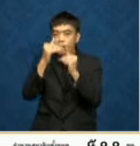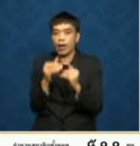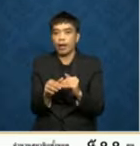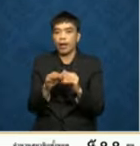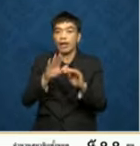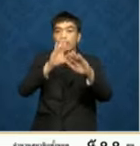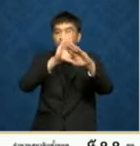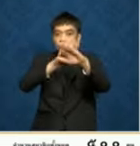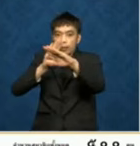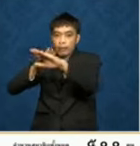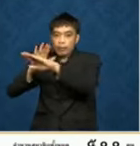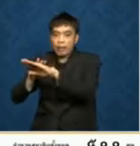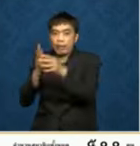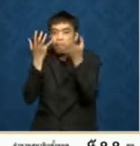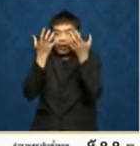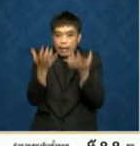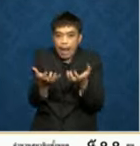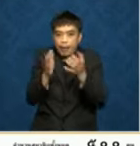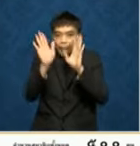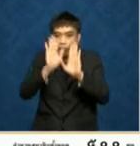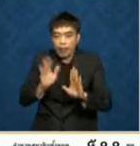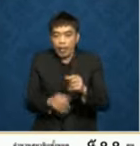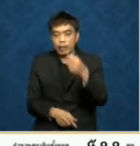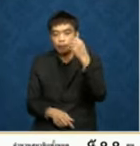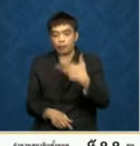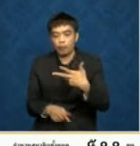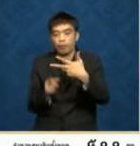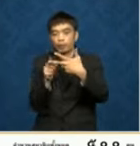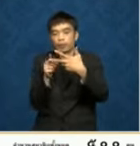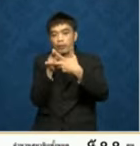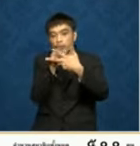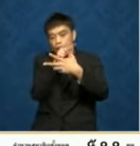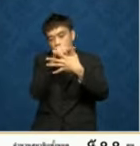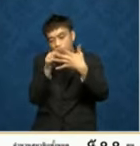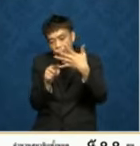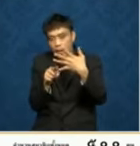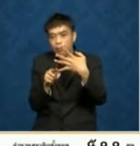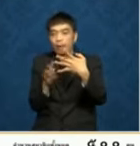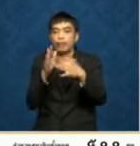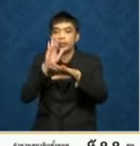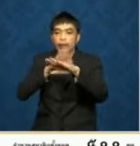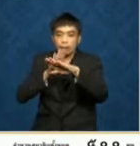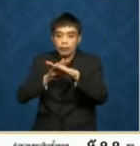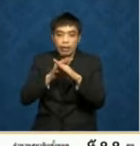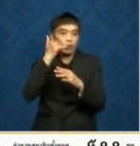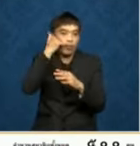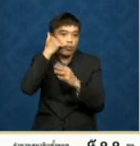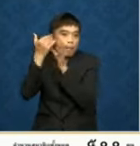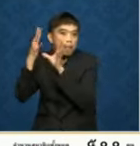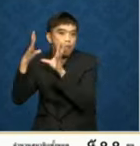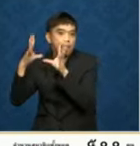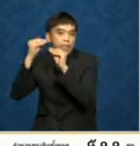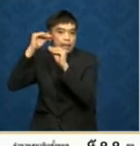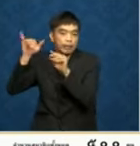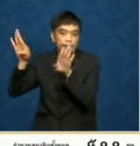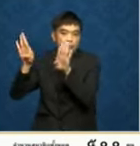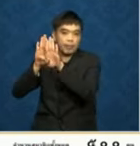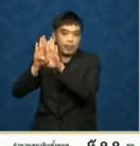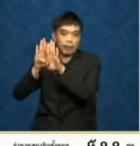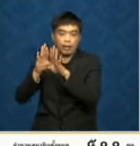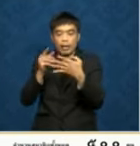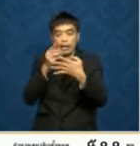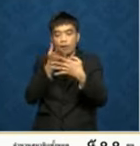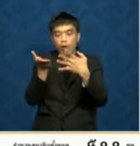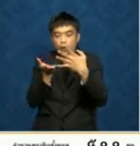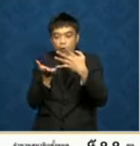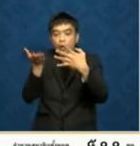ระดับที่แงที่สุที่ต่อใหประชาชนจมือถือเขากยได้รบการแ้งเตือนมัจะมอะไรบ้าง ไพระรับรองมา มมีอะไรบ